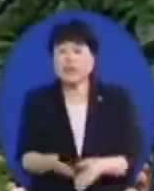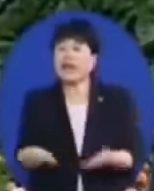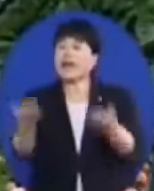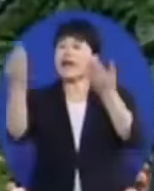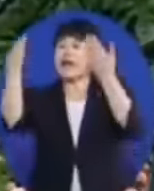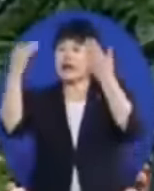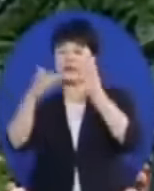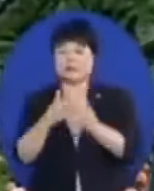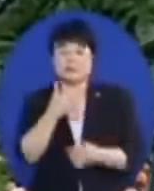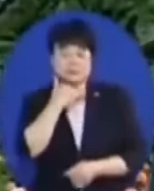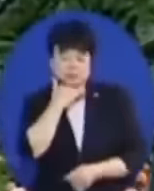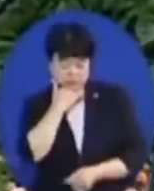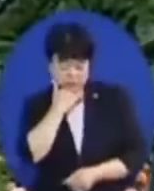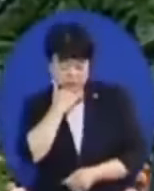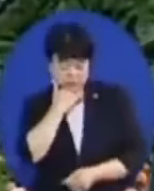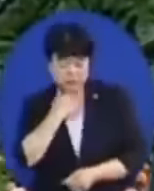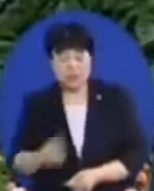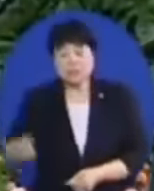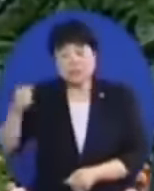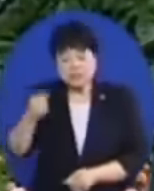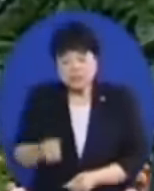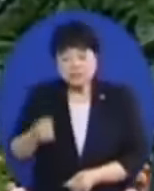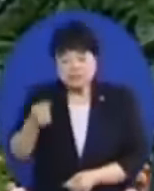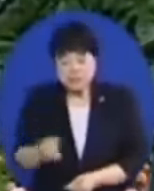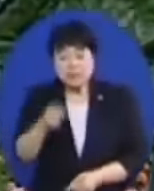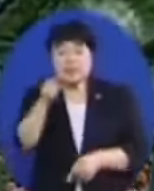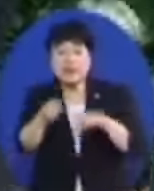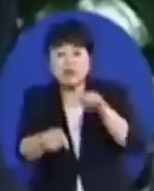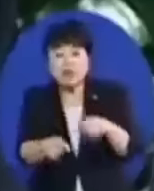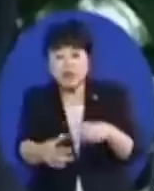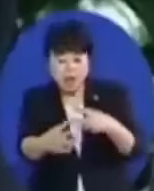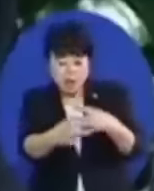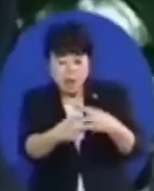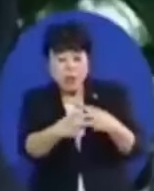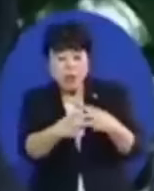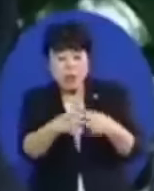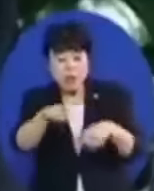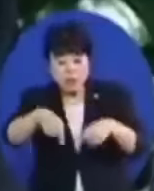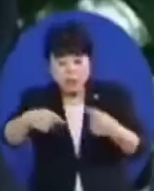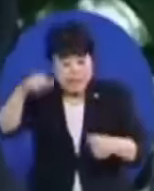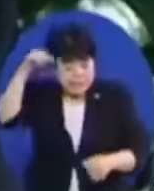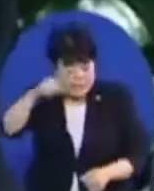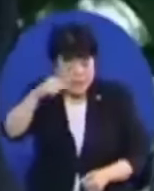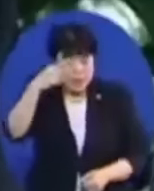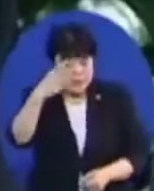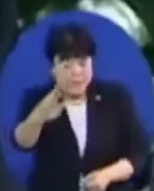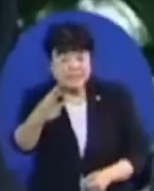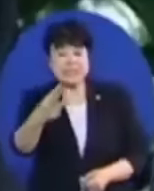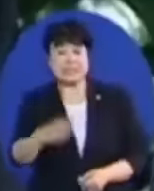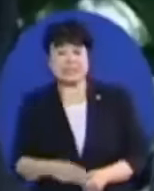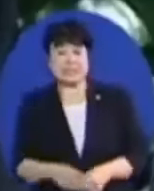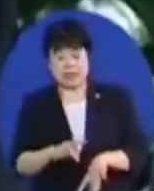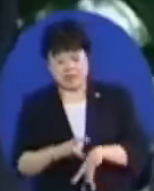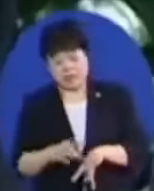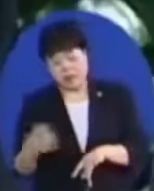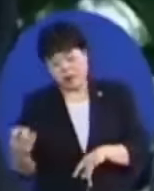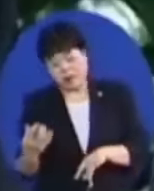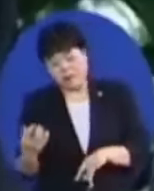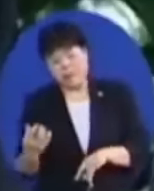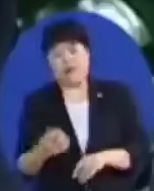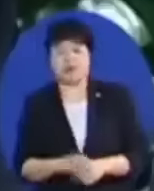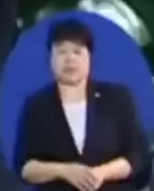때까지 기다렸다가 지팡이에 의지해서 나왔습니다. 병원으로 출근하기 위해서 새벽 3시에 일어나서 관절의 마비를